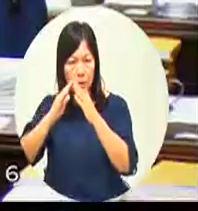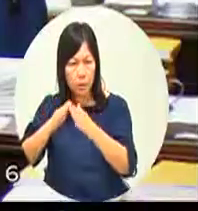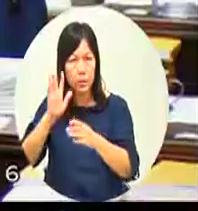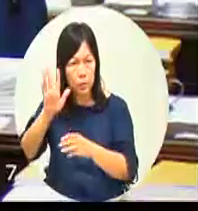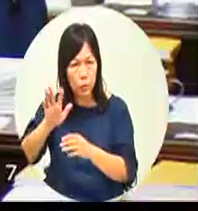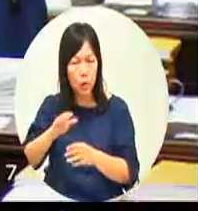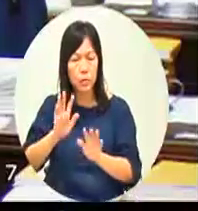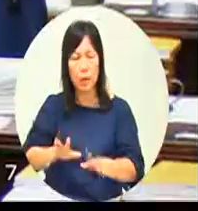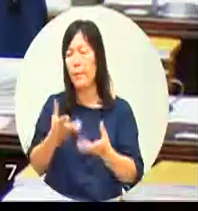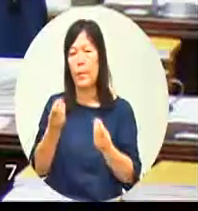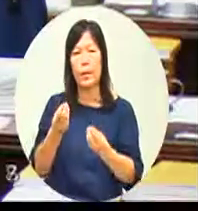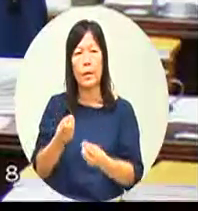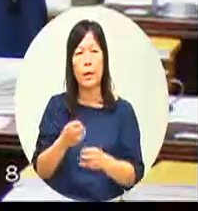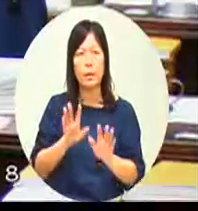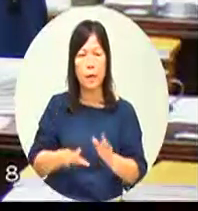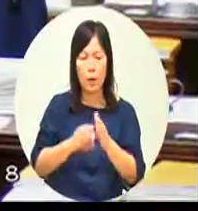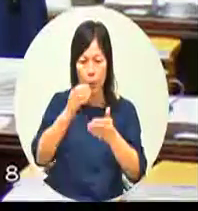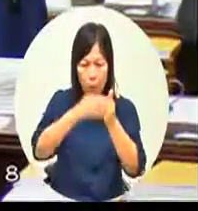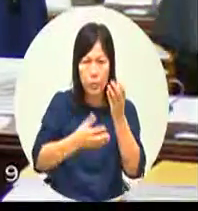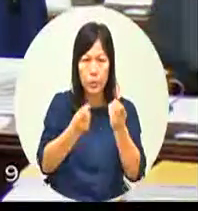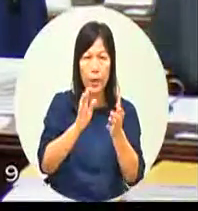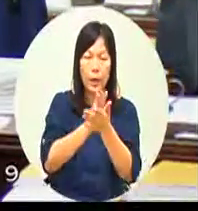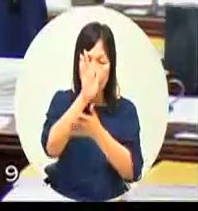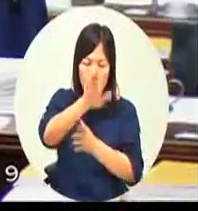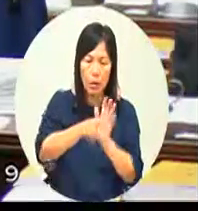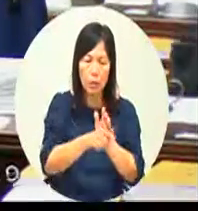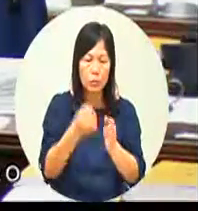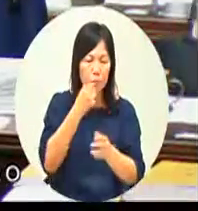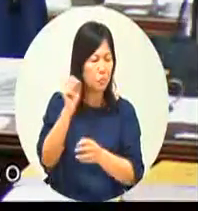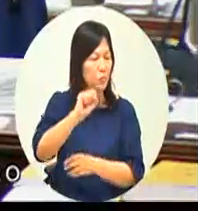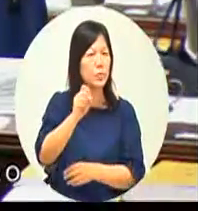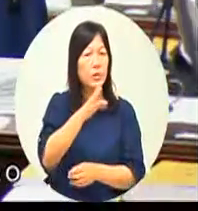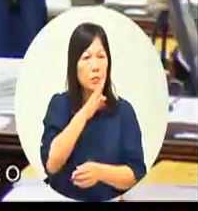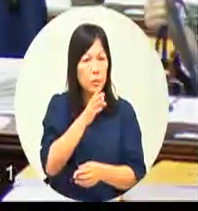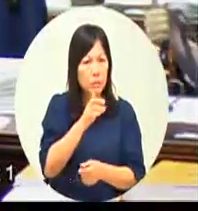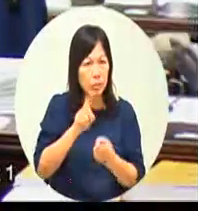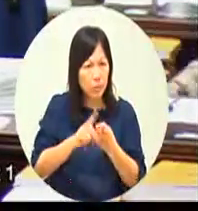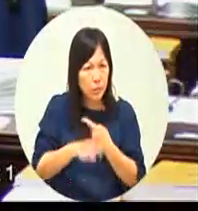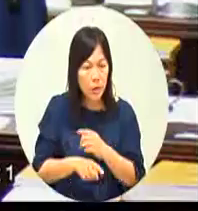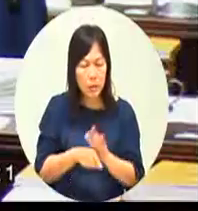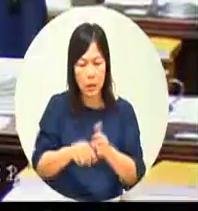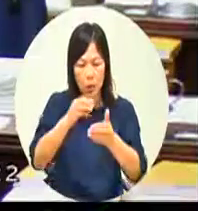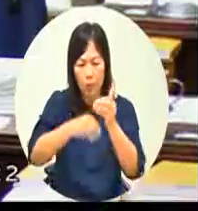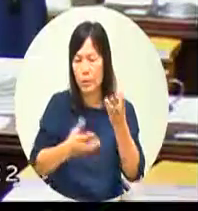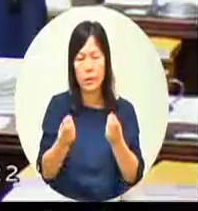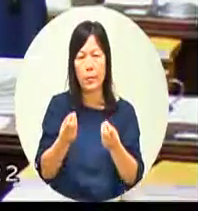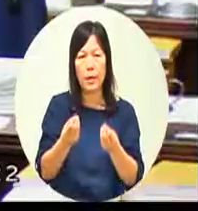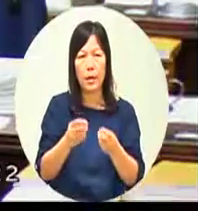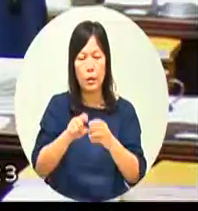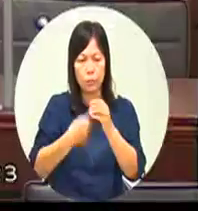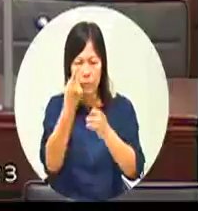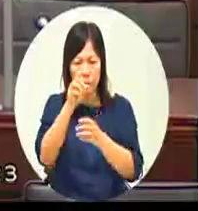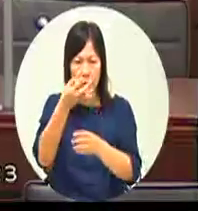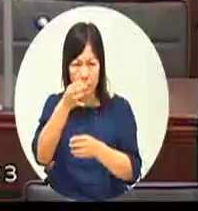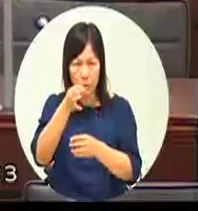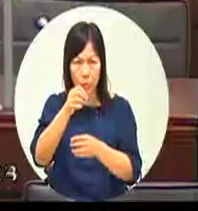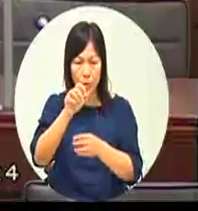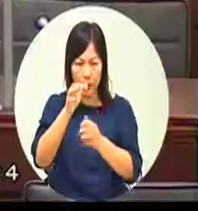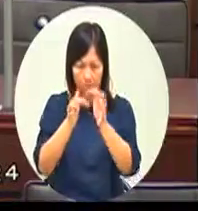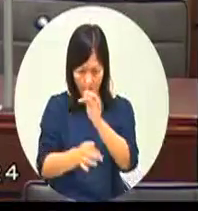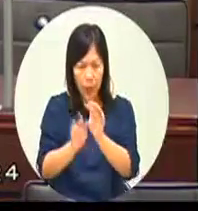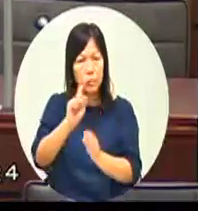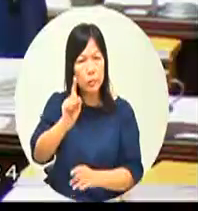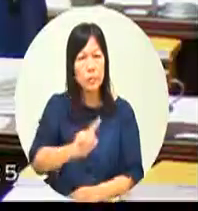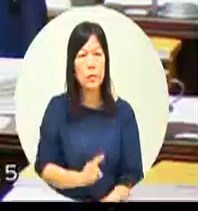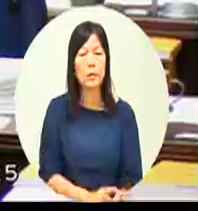是你现在所有的规定没有规定以后不能收外县市，对不对？ 这里面没有规定，这里面就是一个收费的标准。 可是